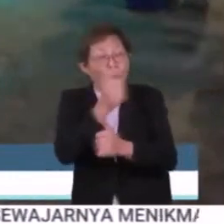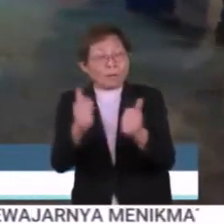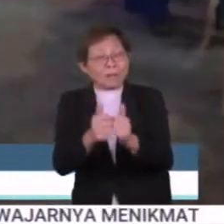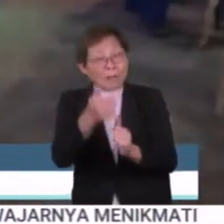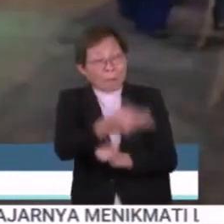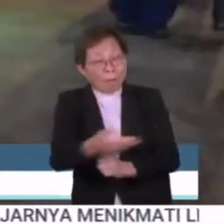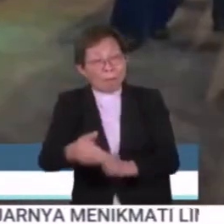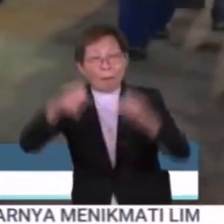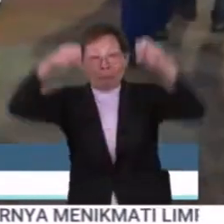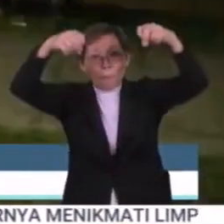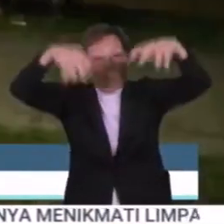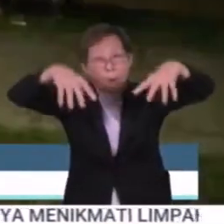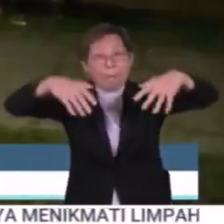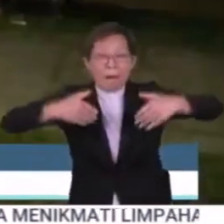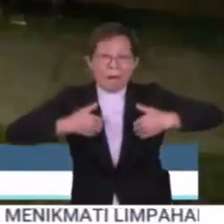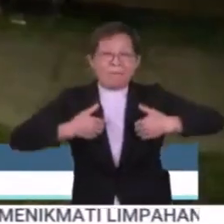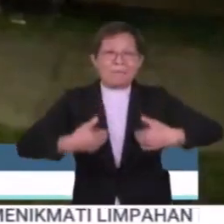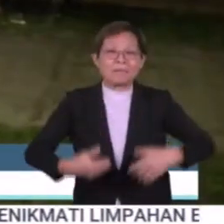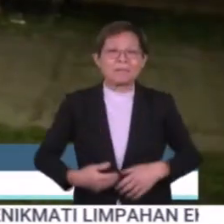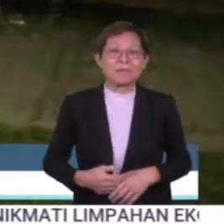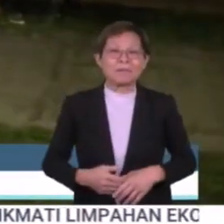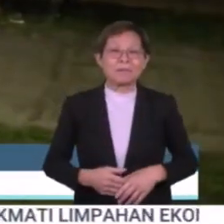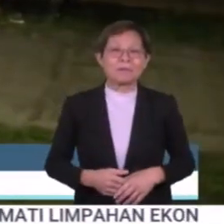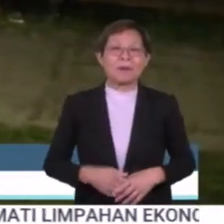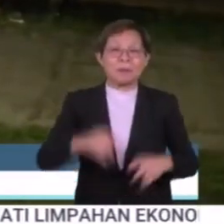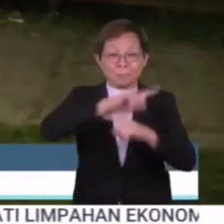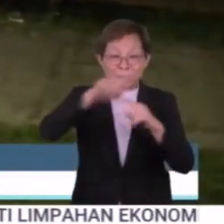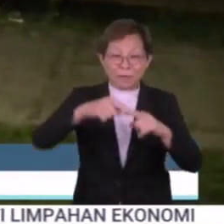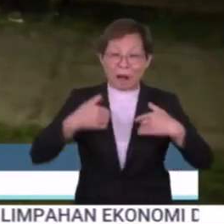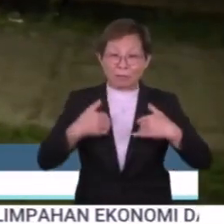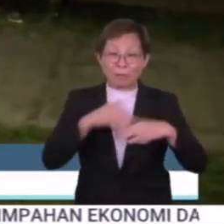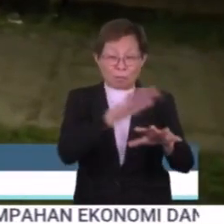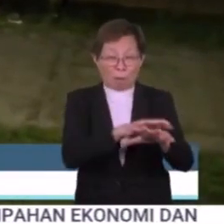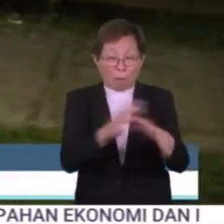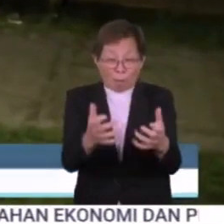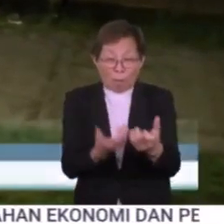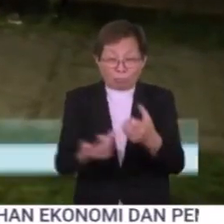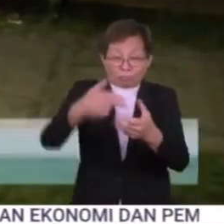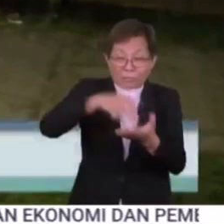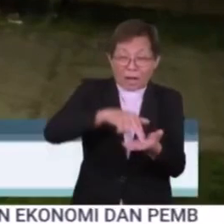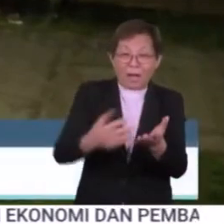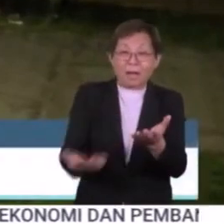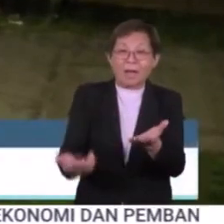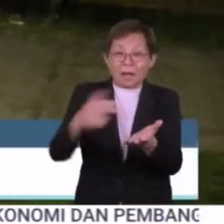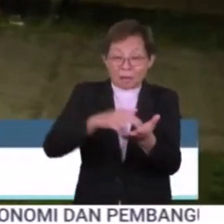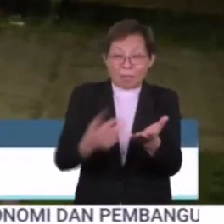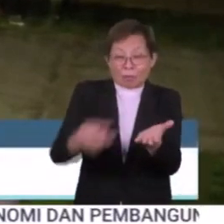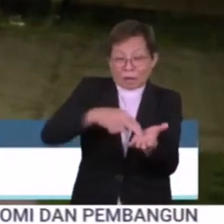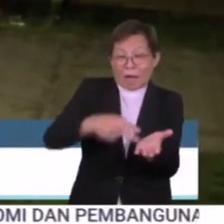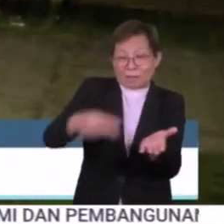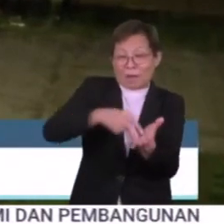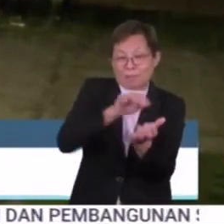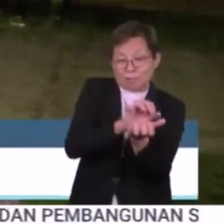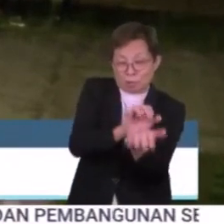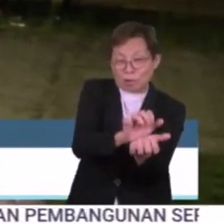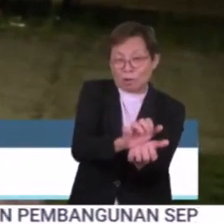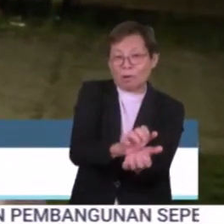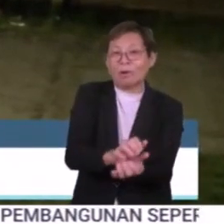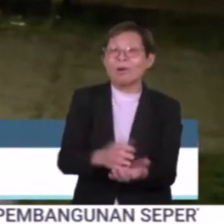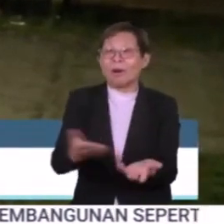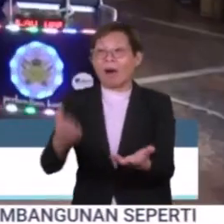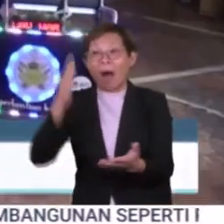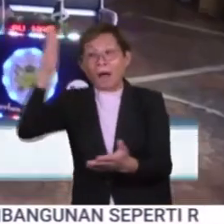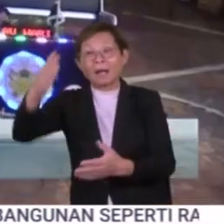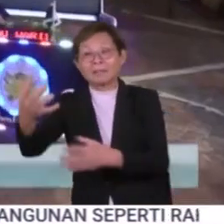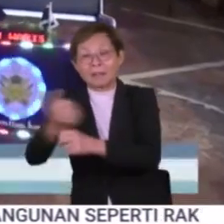dengan kemudahan solar. Bila ada ada demand dan mereka akan dapat income, mereka akan stay dan surely orang muda